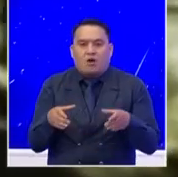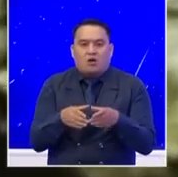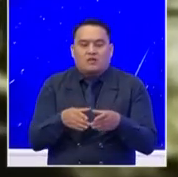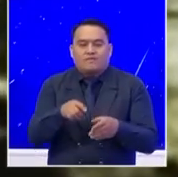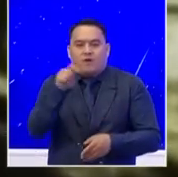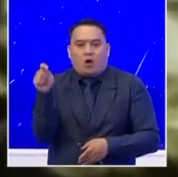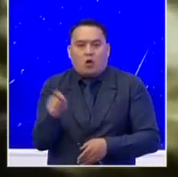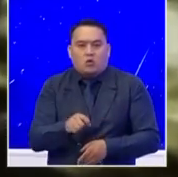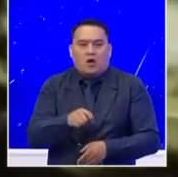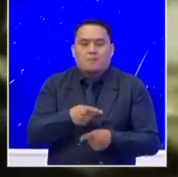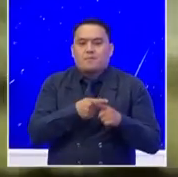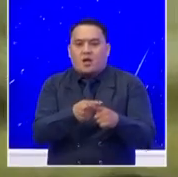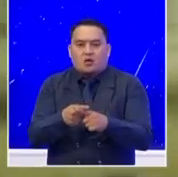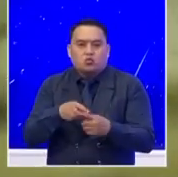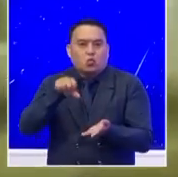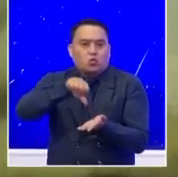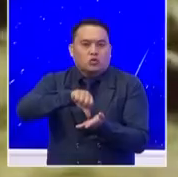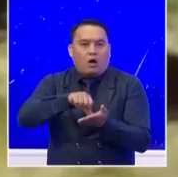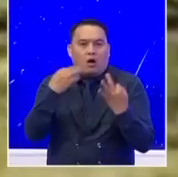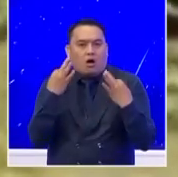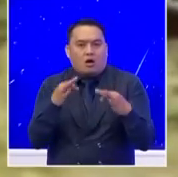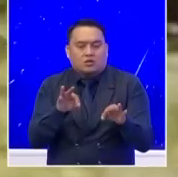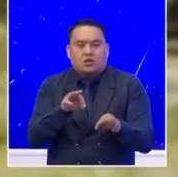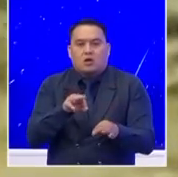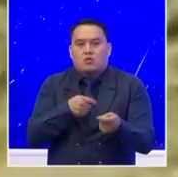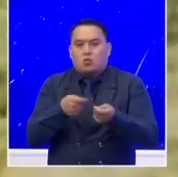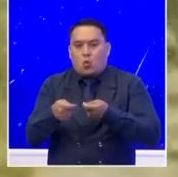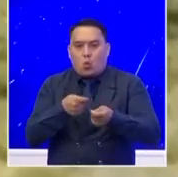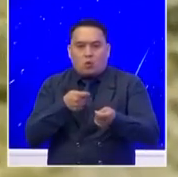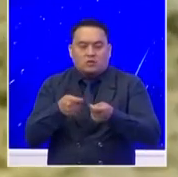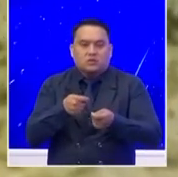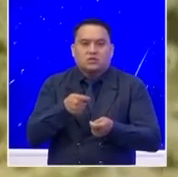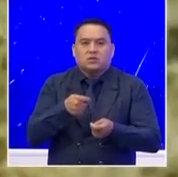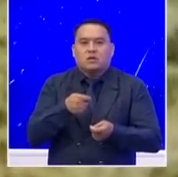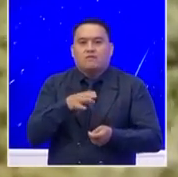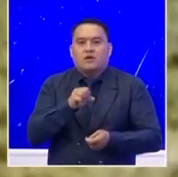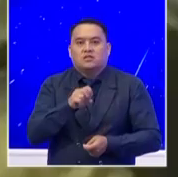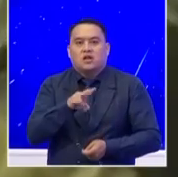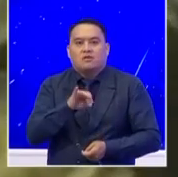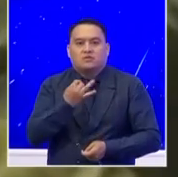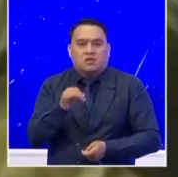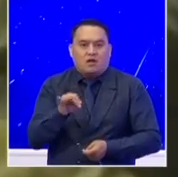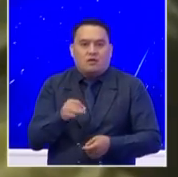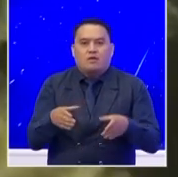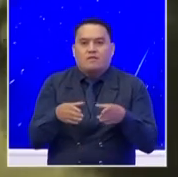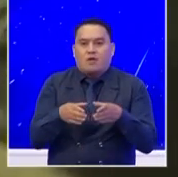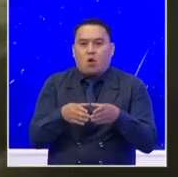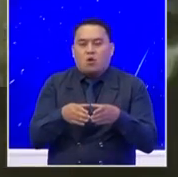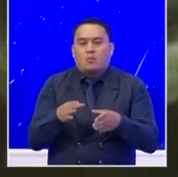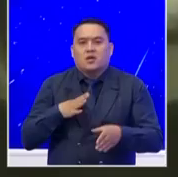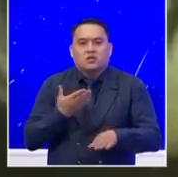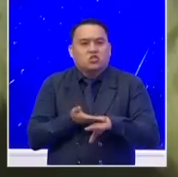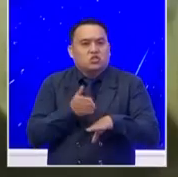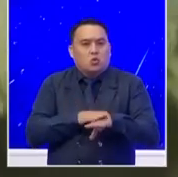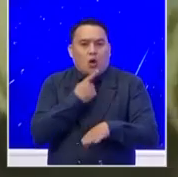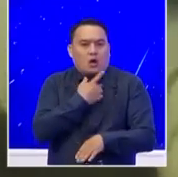Воевал на 3-м Белорусском фронте, принимал участие в освобождении Минска под командованием маршала Советского Союза Василевского. При освобождении Вильнюса был тяжело ранен и